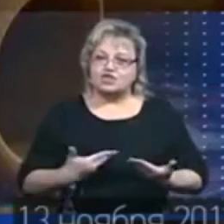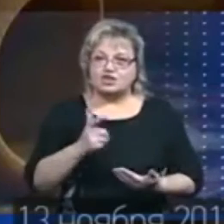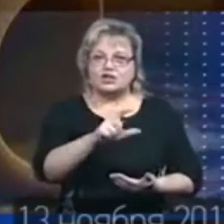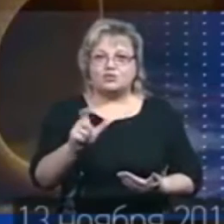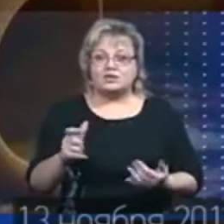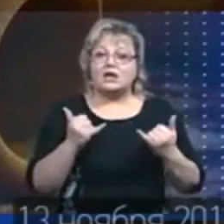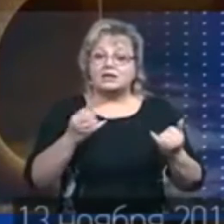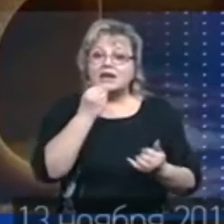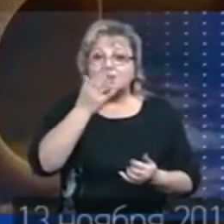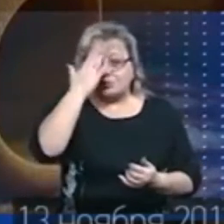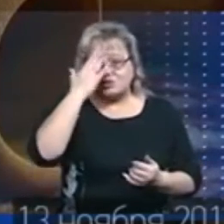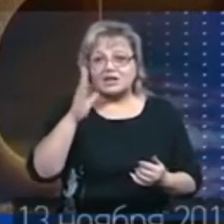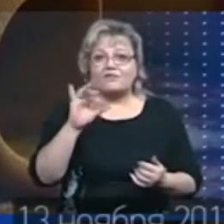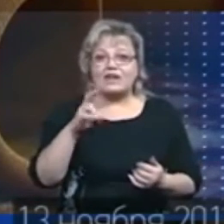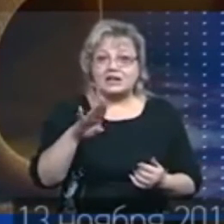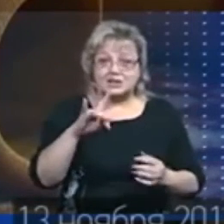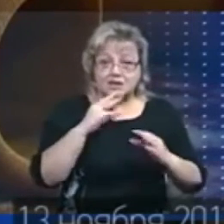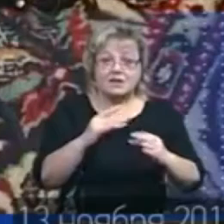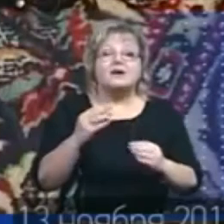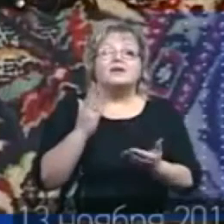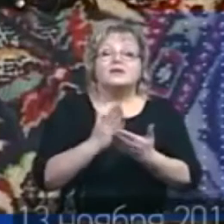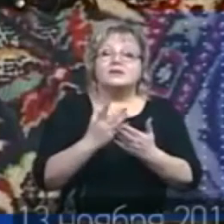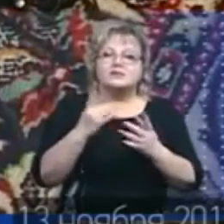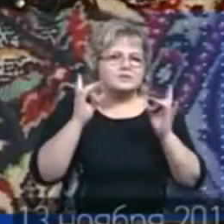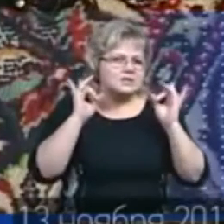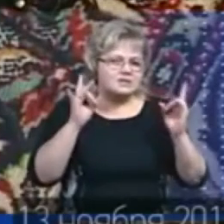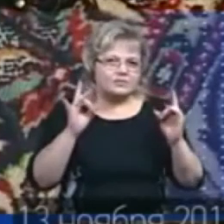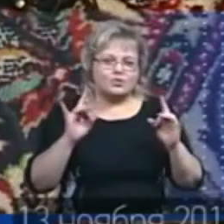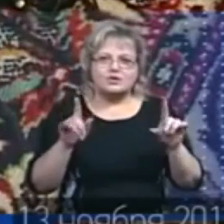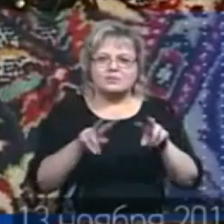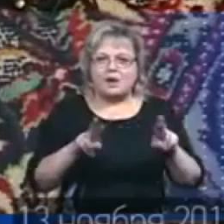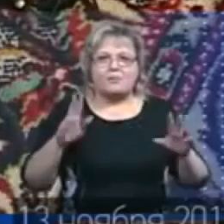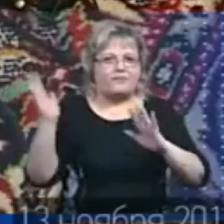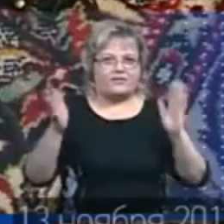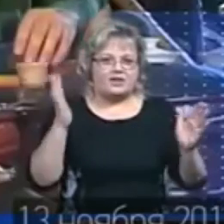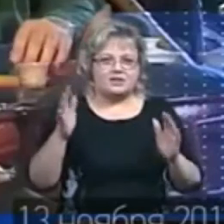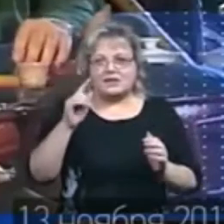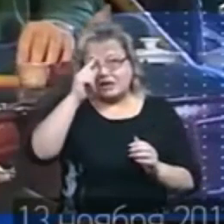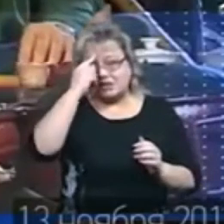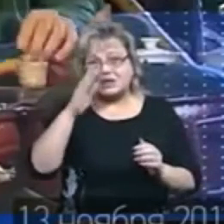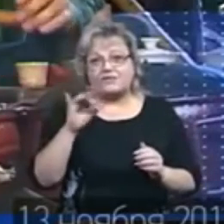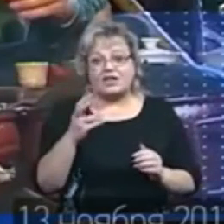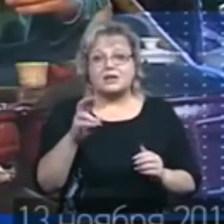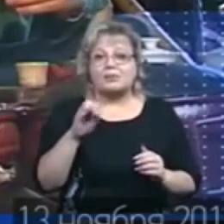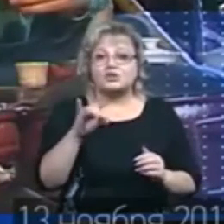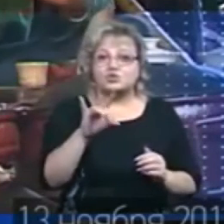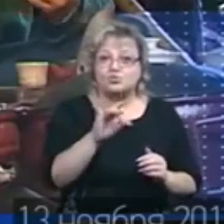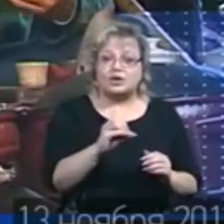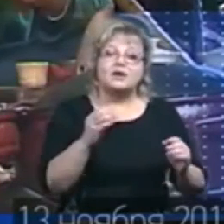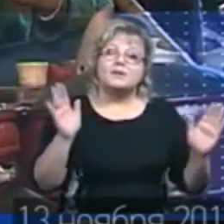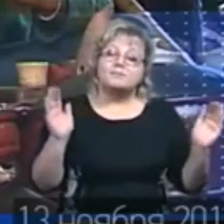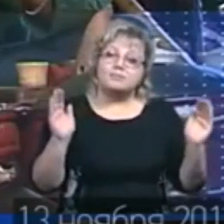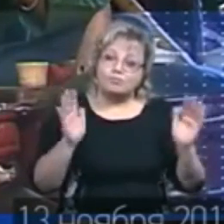людей. Для японской флейты сякухати характерен глубокий звук, подобный звучанию ветра. Индийская флейта бансури